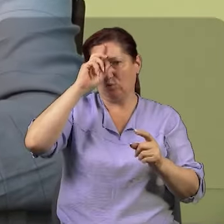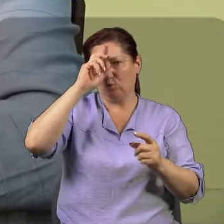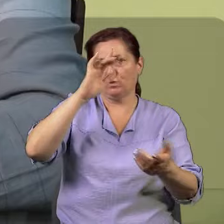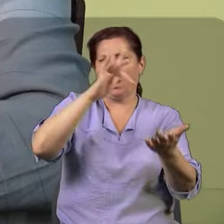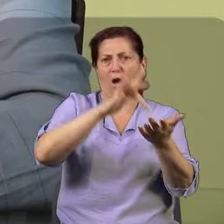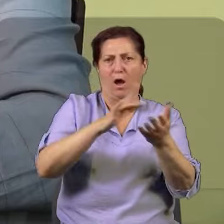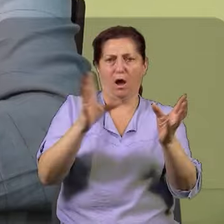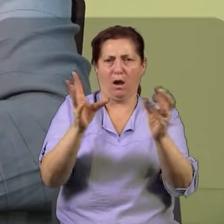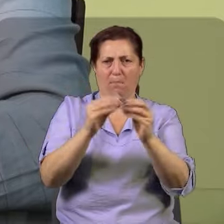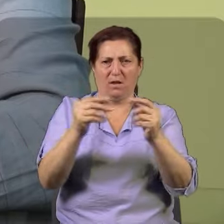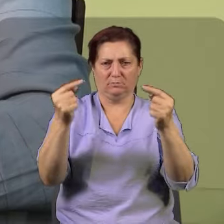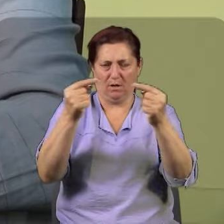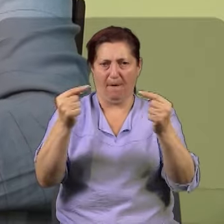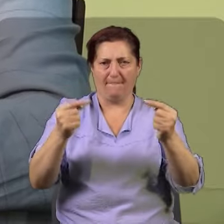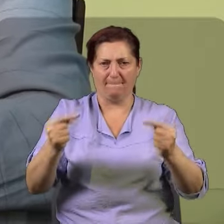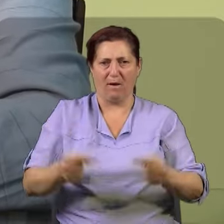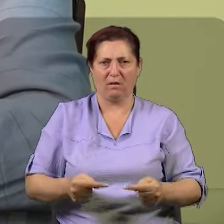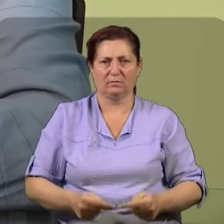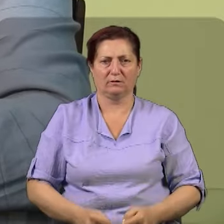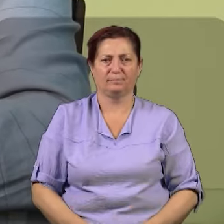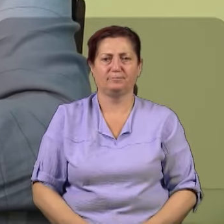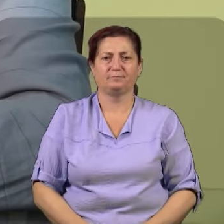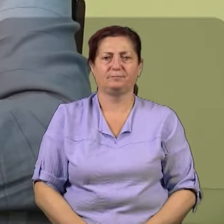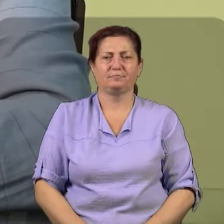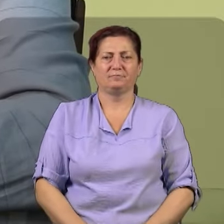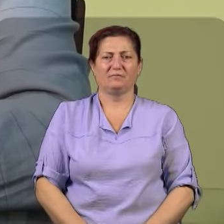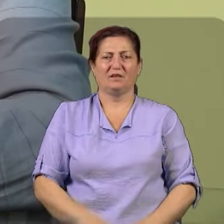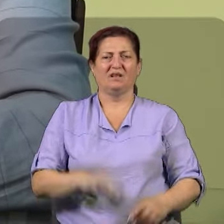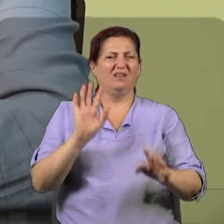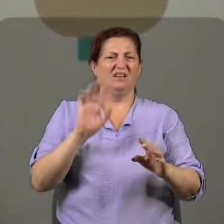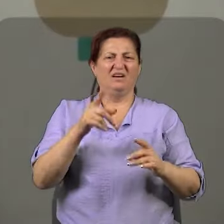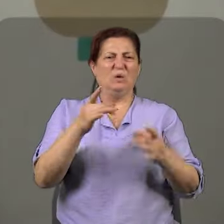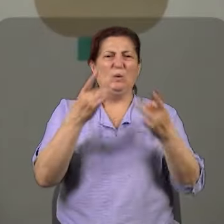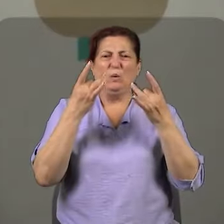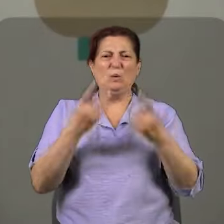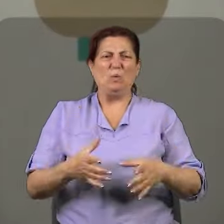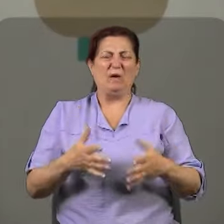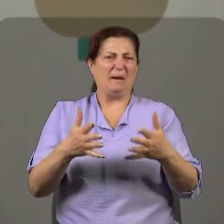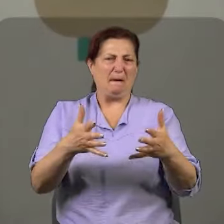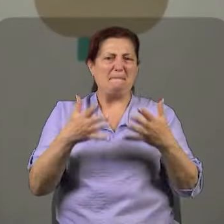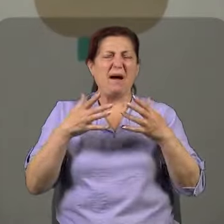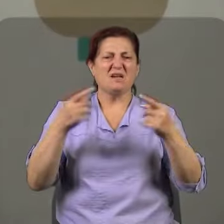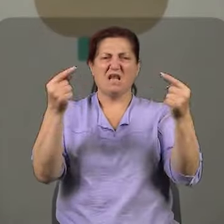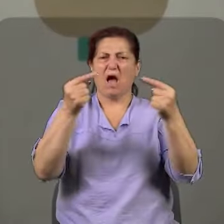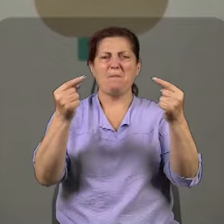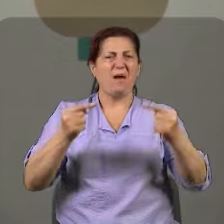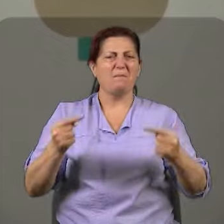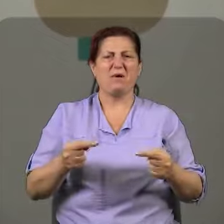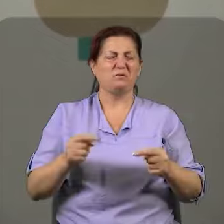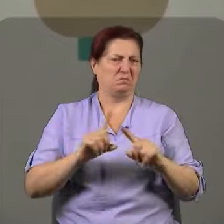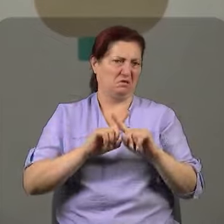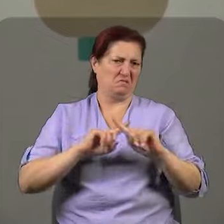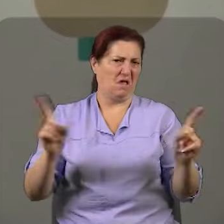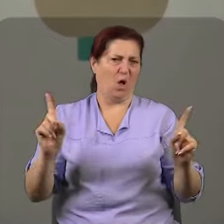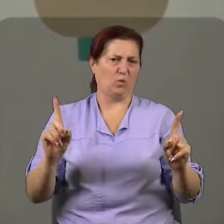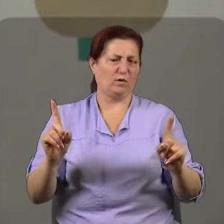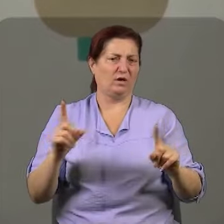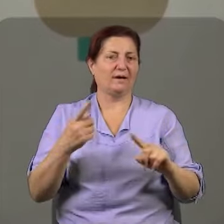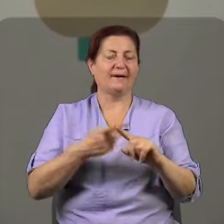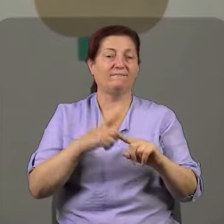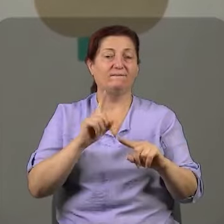որտեղ ասենք ֆինանսատիվն է ուղղակի բան արել, բայց Բեռլինից քիչ են գետը, պարզամիտ համեմատություններ, հա, ոնց որ շատ տարօրինակ է,